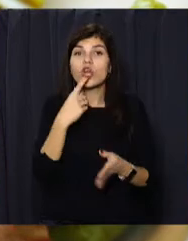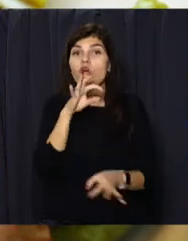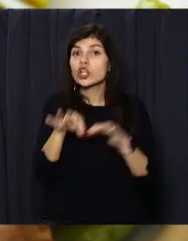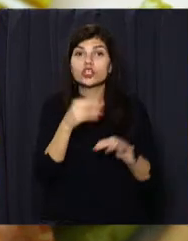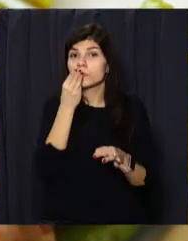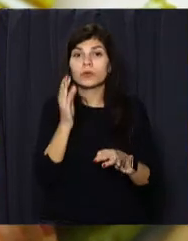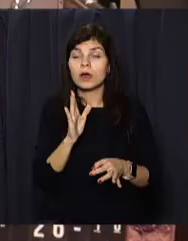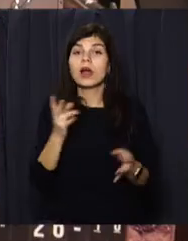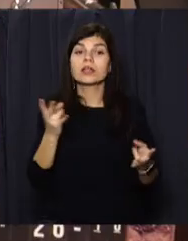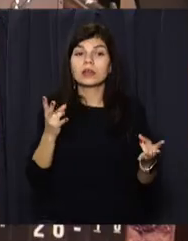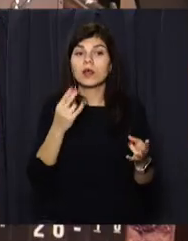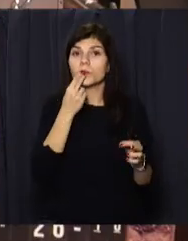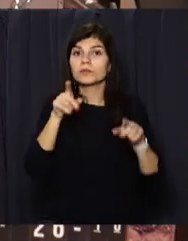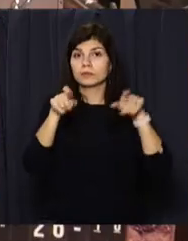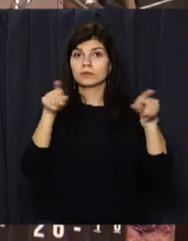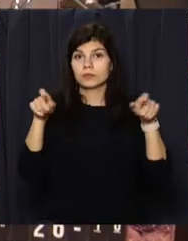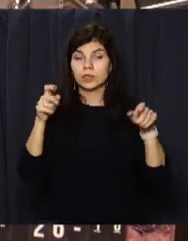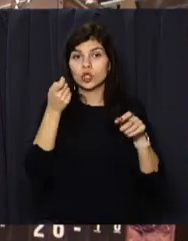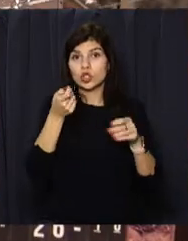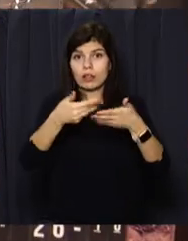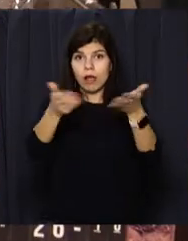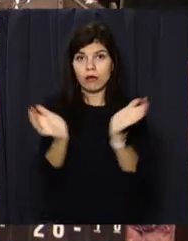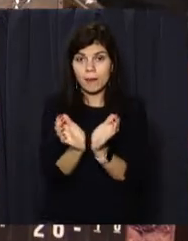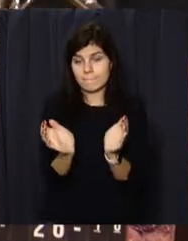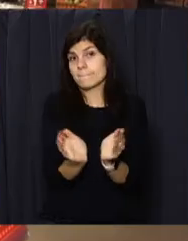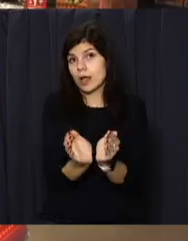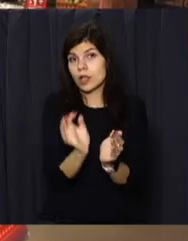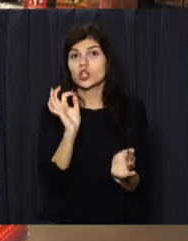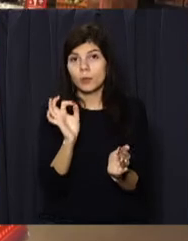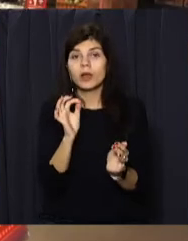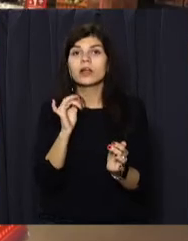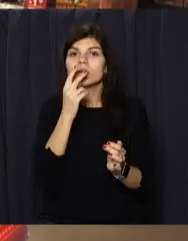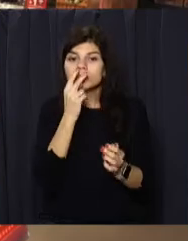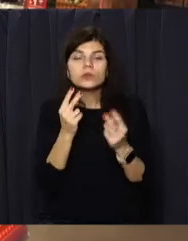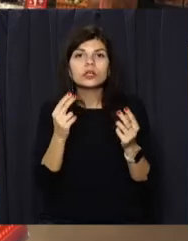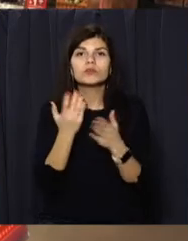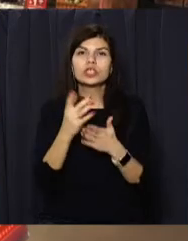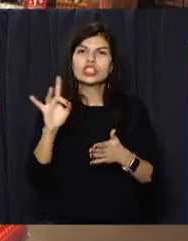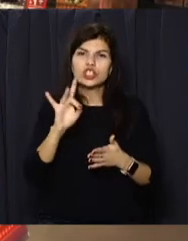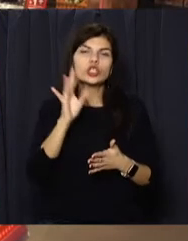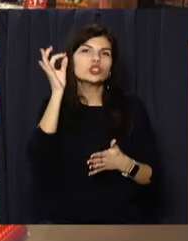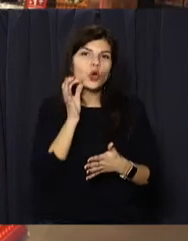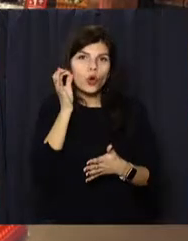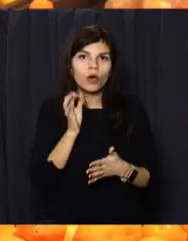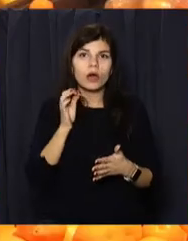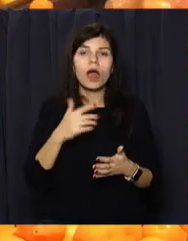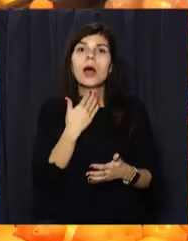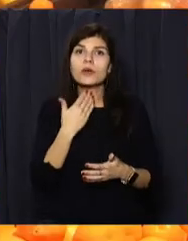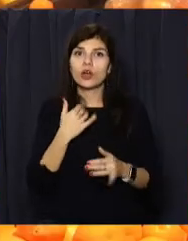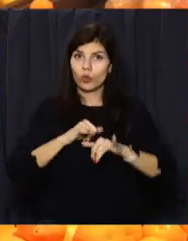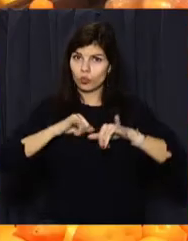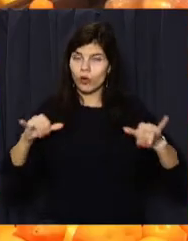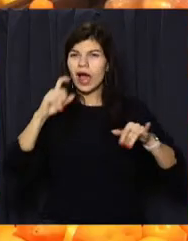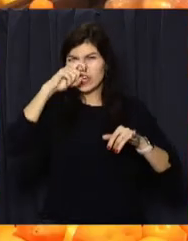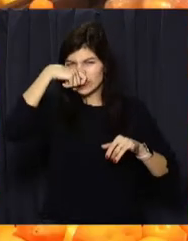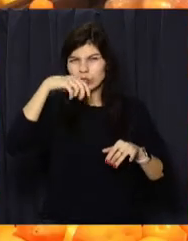для трапези варто брати невелику за діаметром тарілку. А ще звертати увагу на страви. Зокрема, жирні та солодкі розпалюють апетит, а кислі та